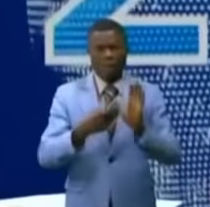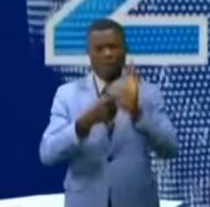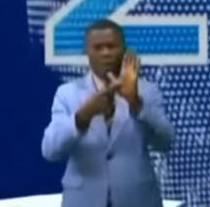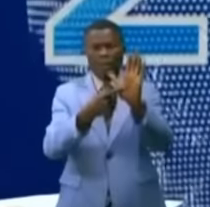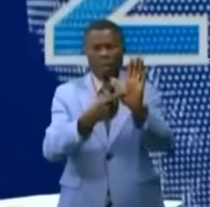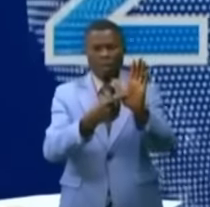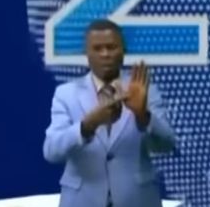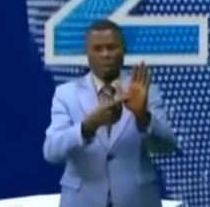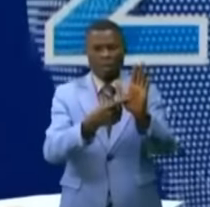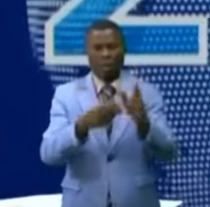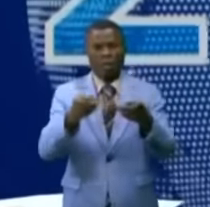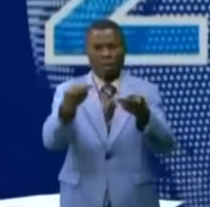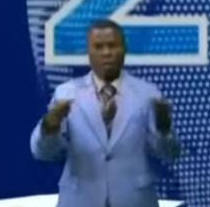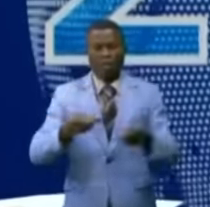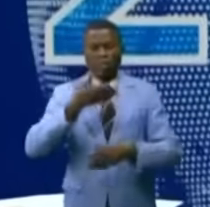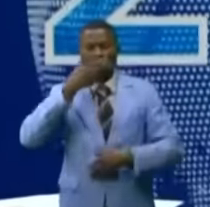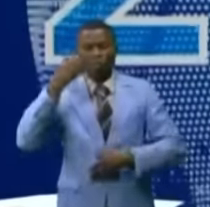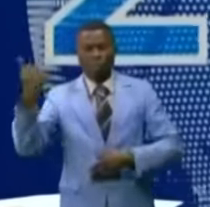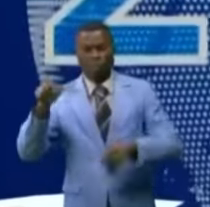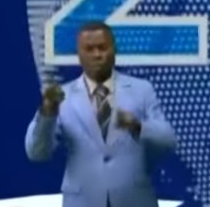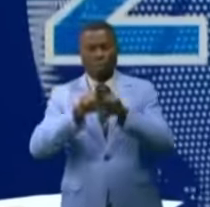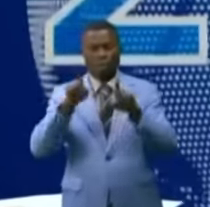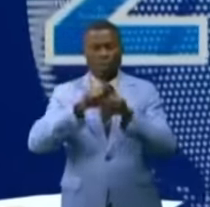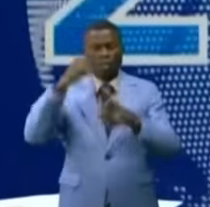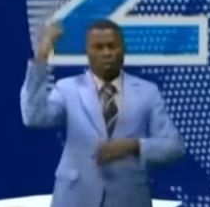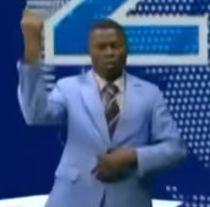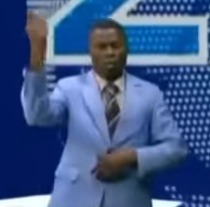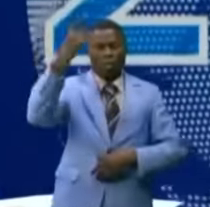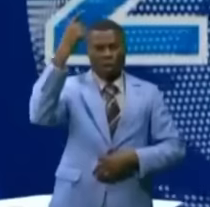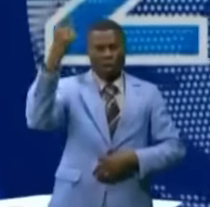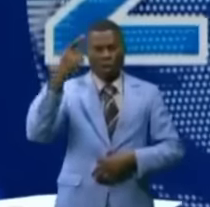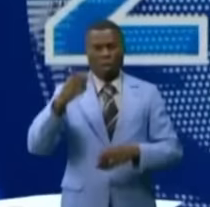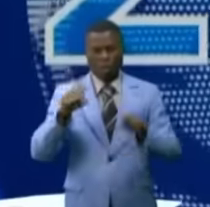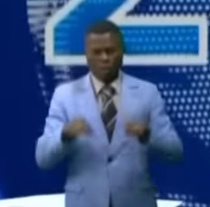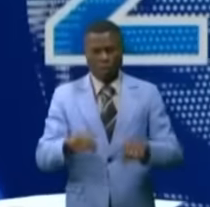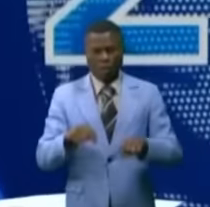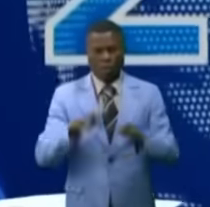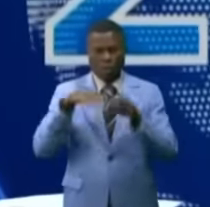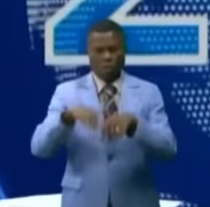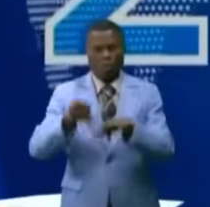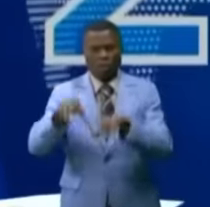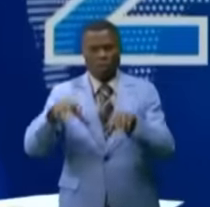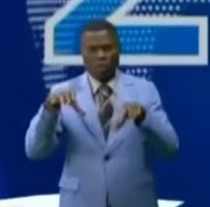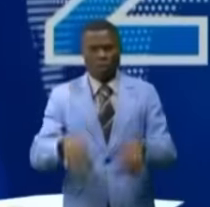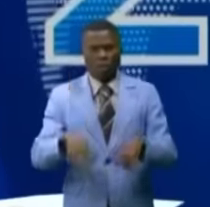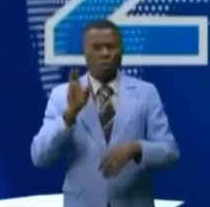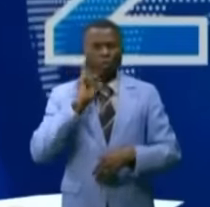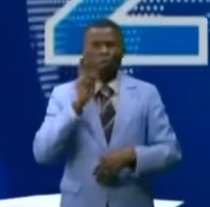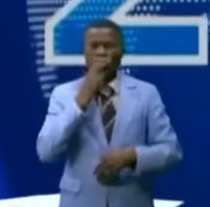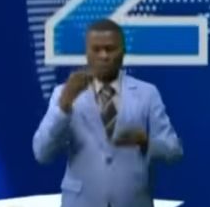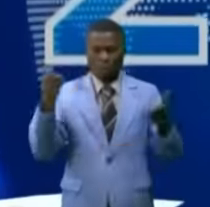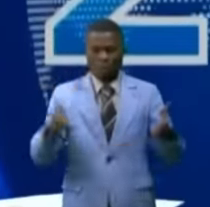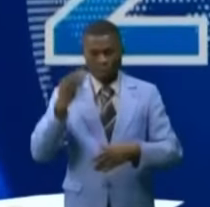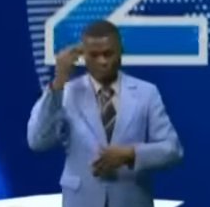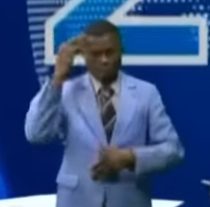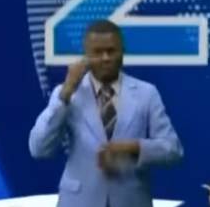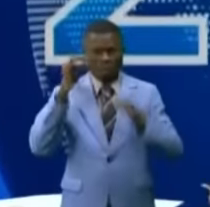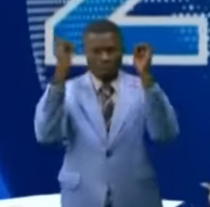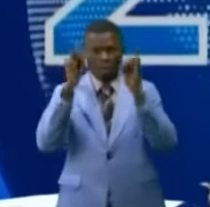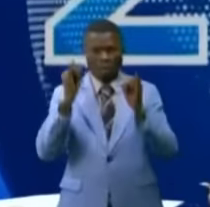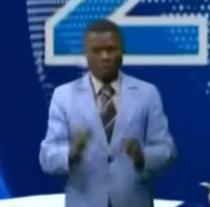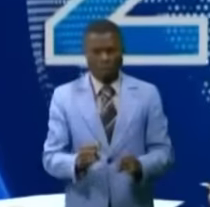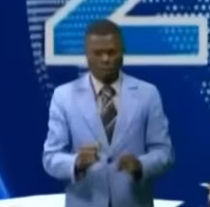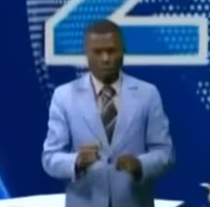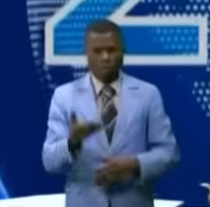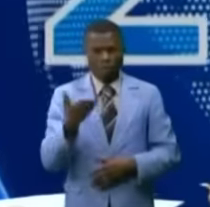présentation de cette cité moderne aux standards internationaux a eu lieu aujourd'hui au fleuve Congo Hôtel en présence du ministre du numérique,